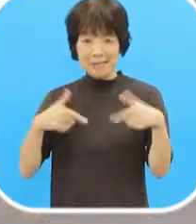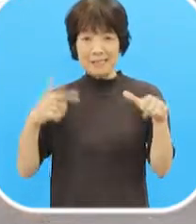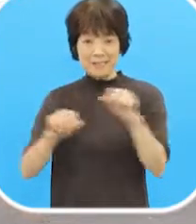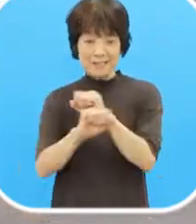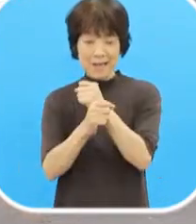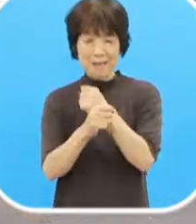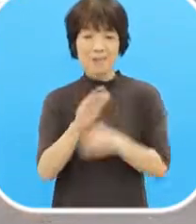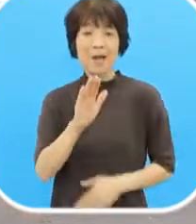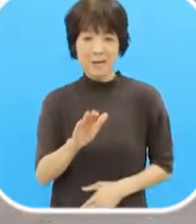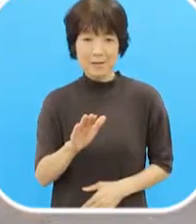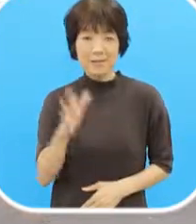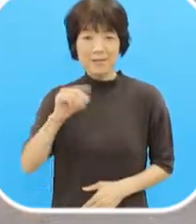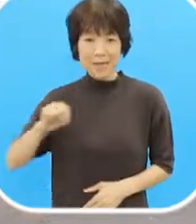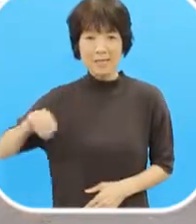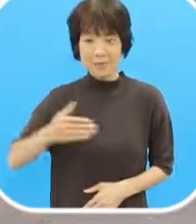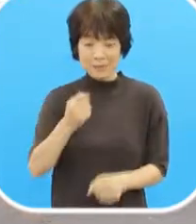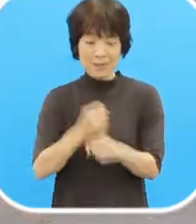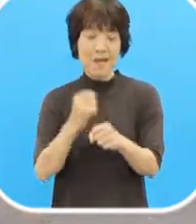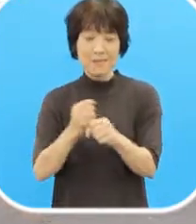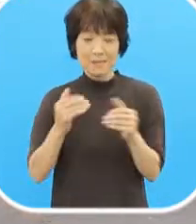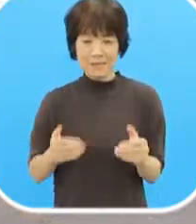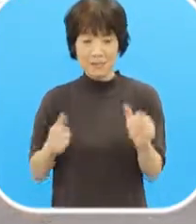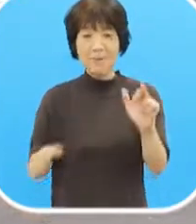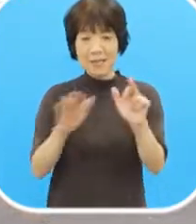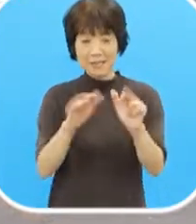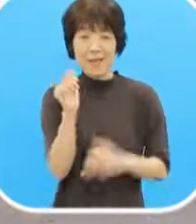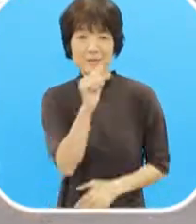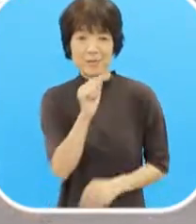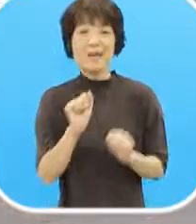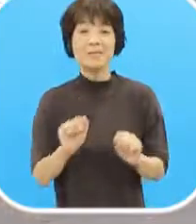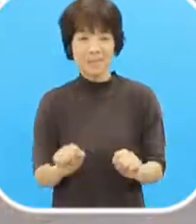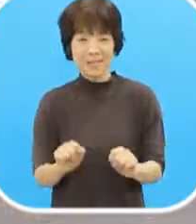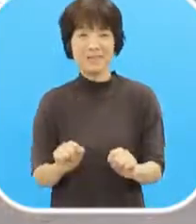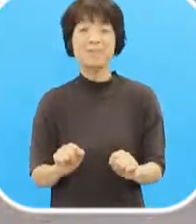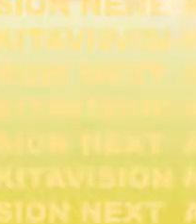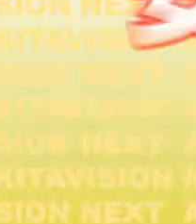究に取り組んでいる県水産振興センターを紹介します。